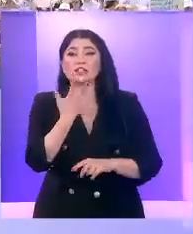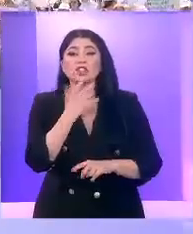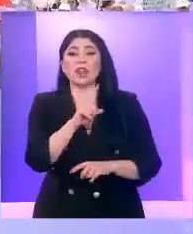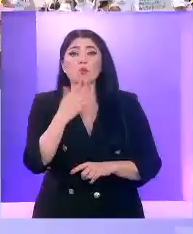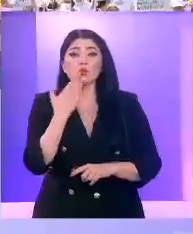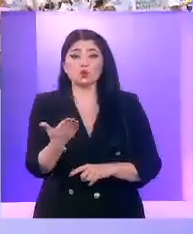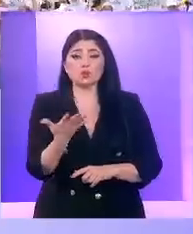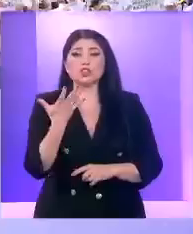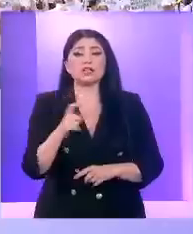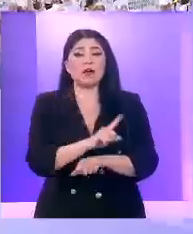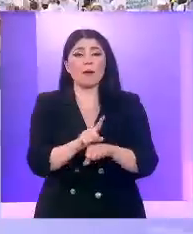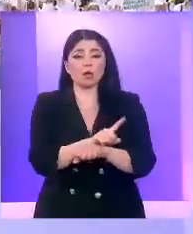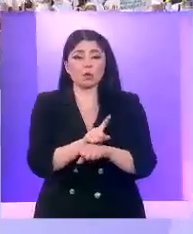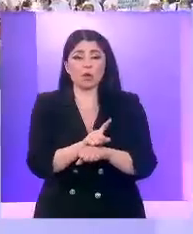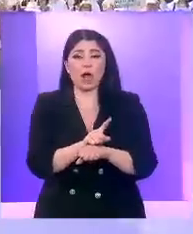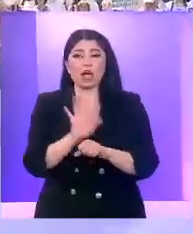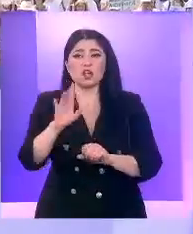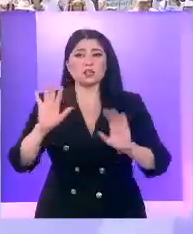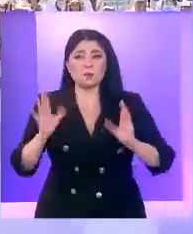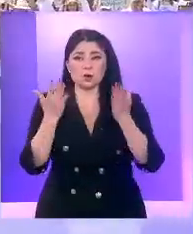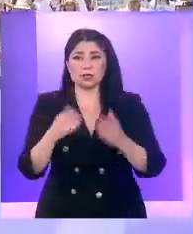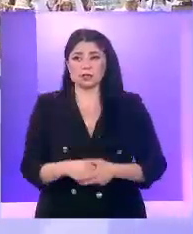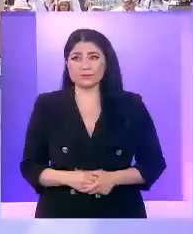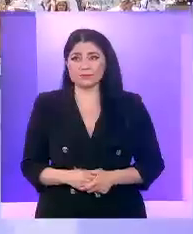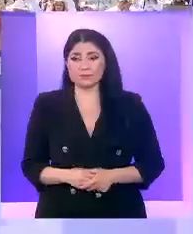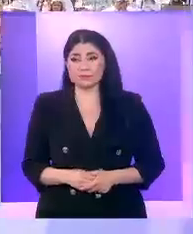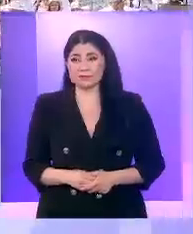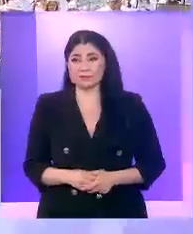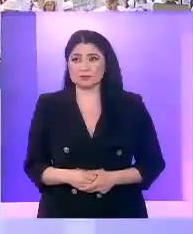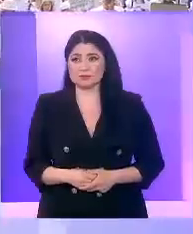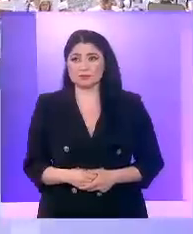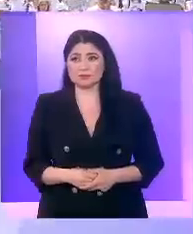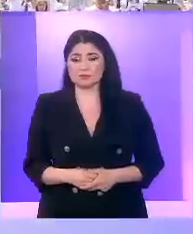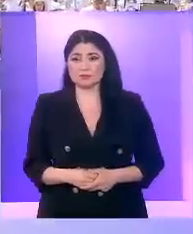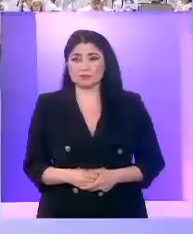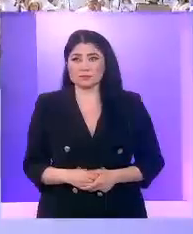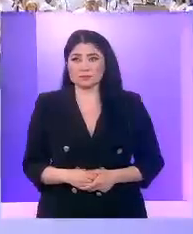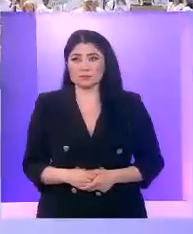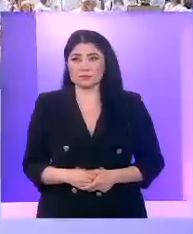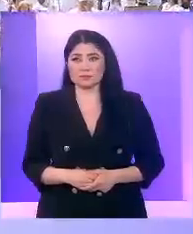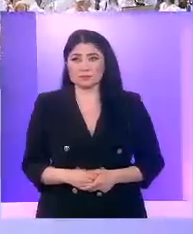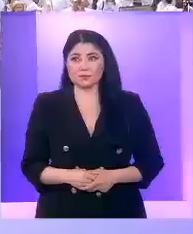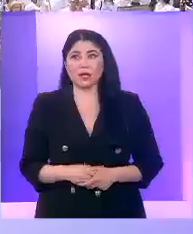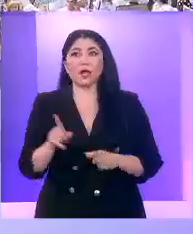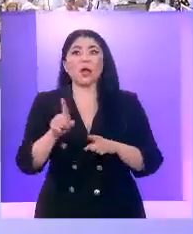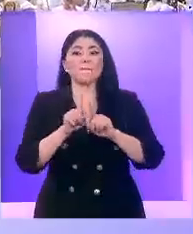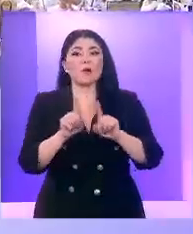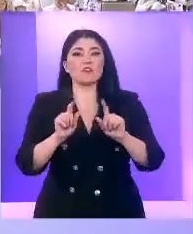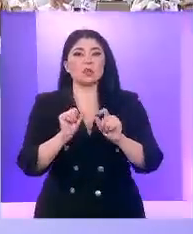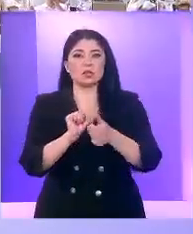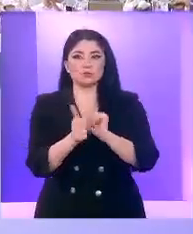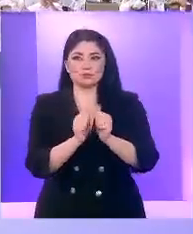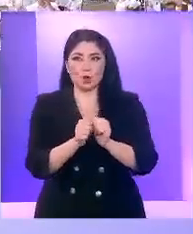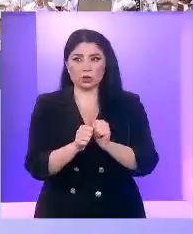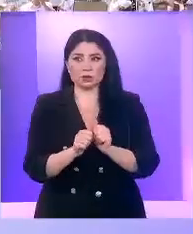cât va mai dura această treabă. Avem un invitat alături de noi, este vorba despre Robert Pererva, este profesor de educație